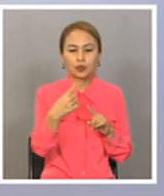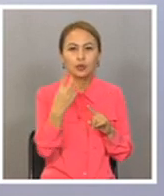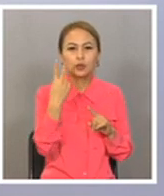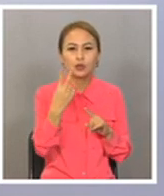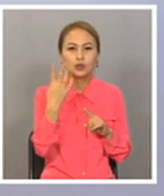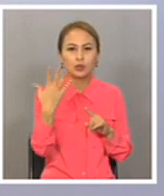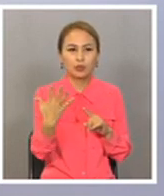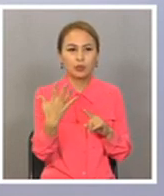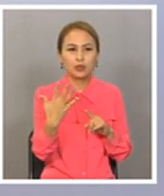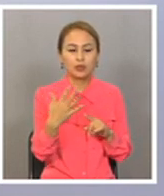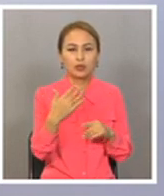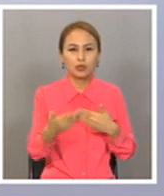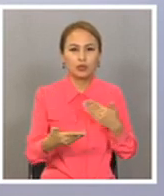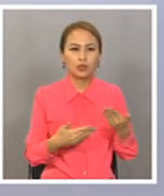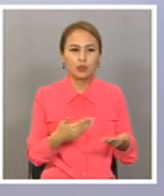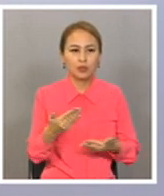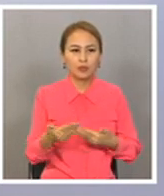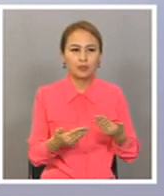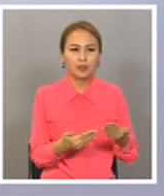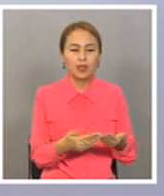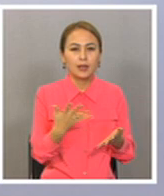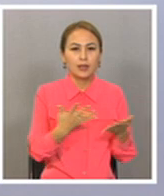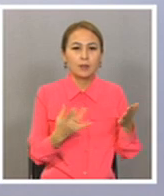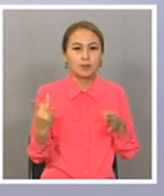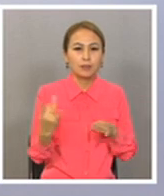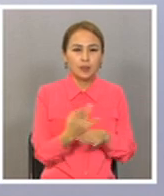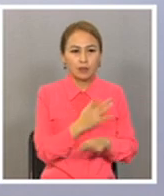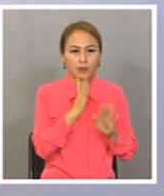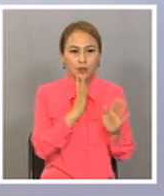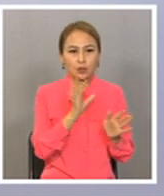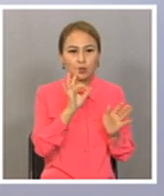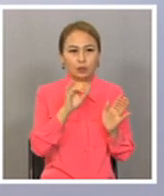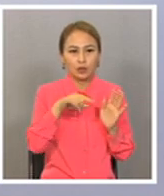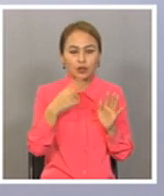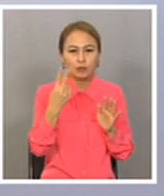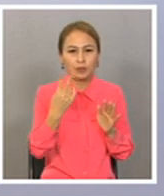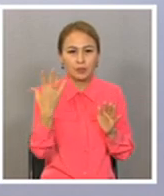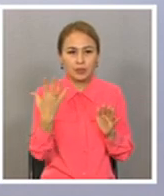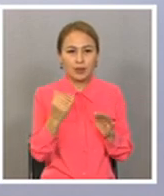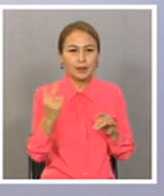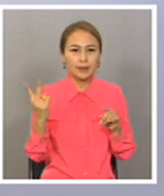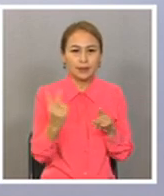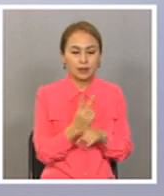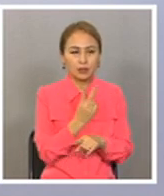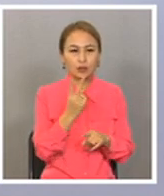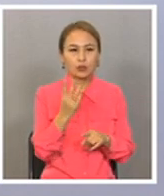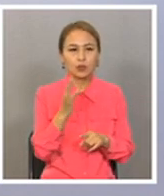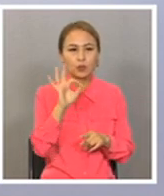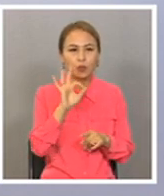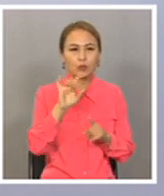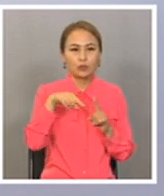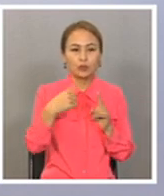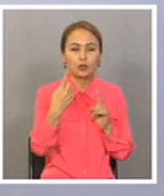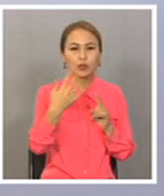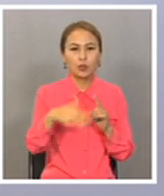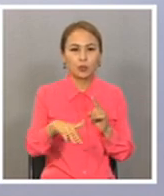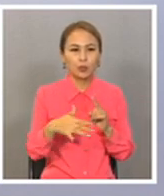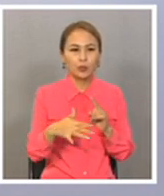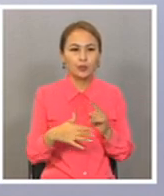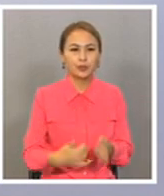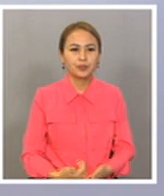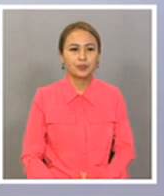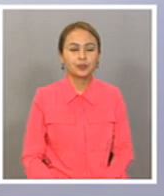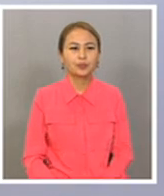0.125-ден жүреміз. Бір рет жүрсек ол 0.125, ал екі рет жүрсек 0.150.